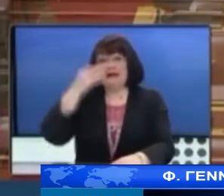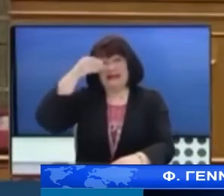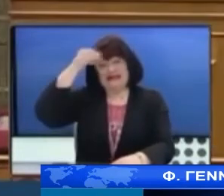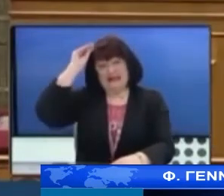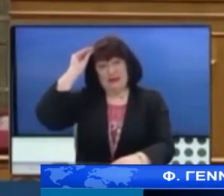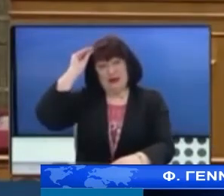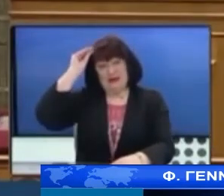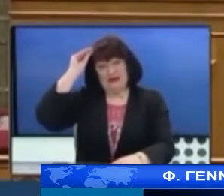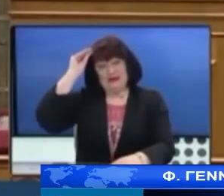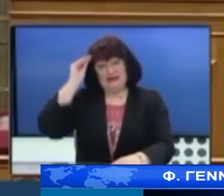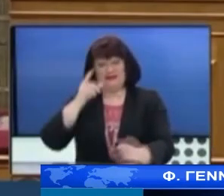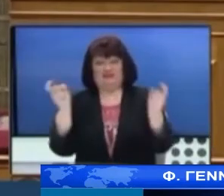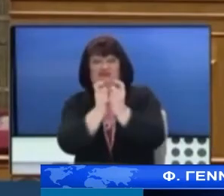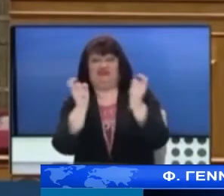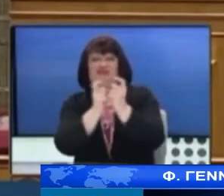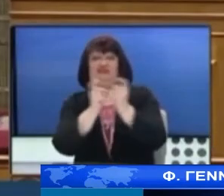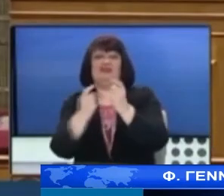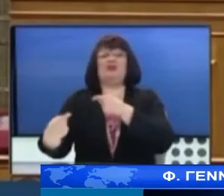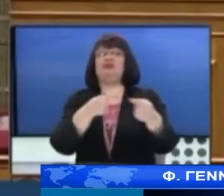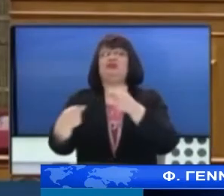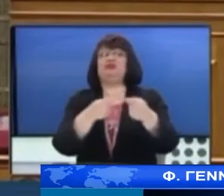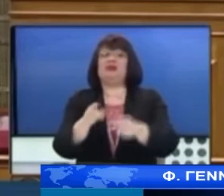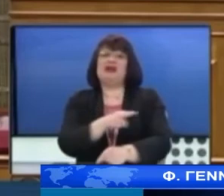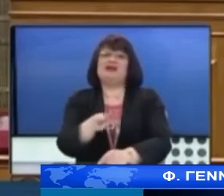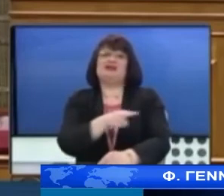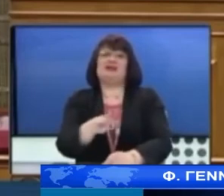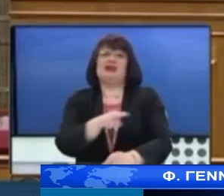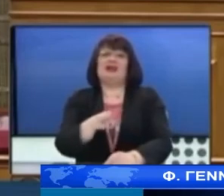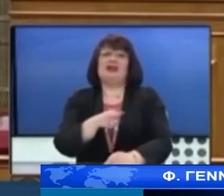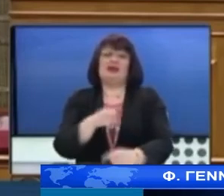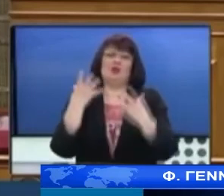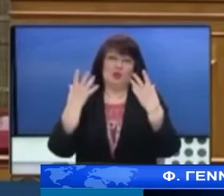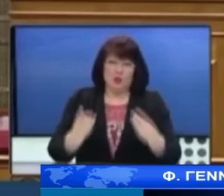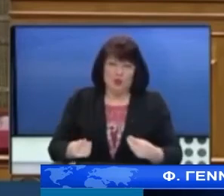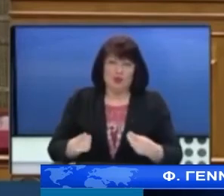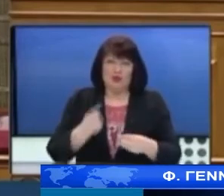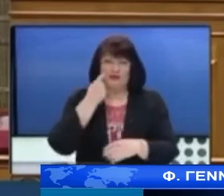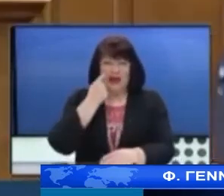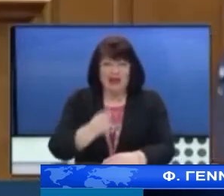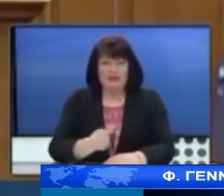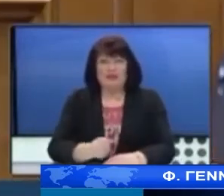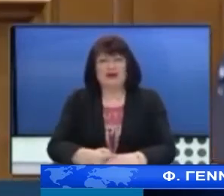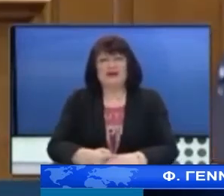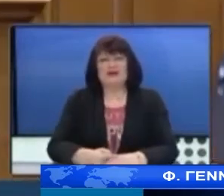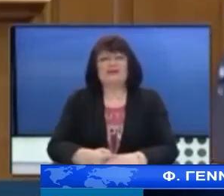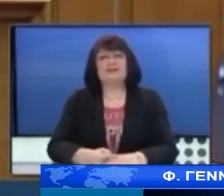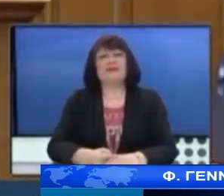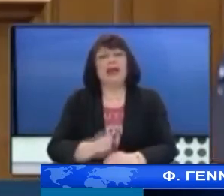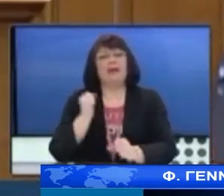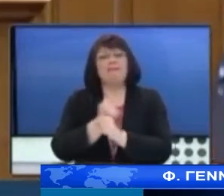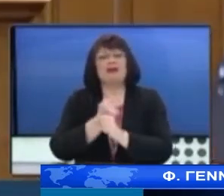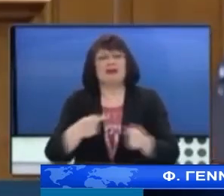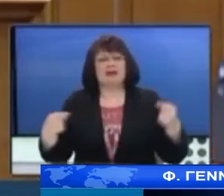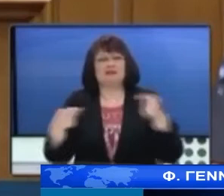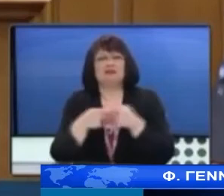κύριε Τσίπρα, με τις κοκορομαχίες που μας έχετε συζητήσει όλα τα προηγούμενα χρόνια και την τεχνητή